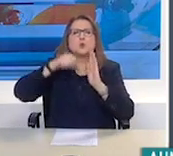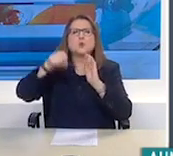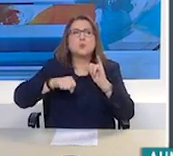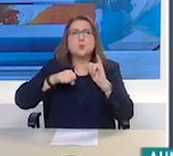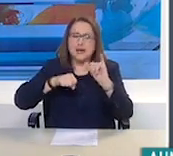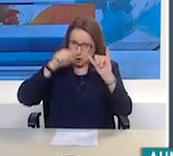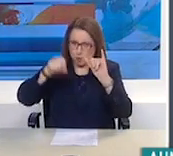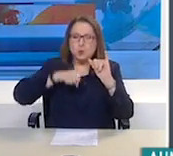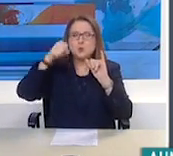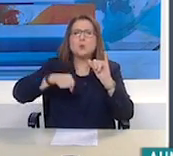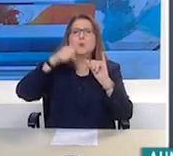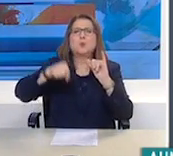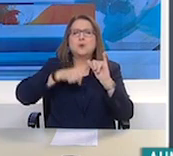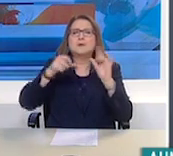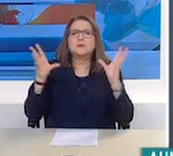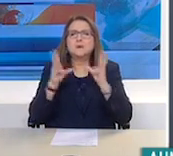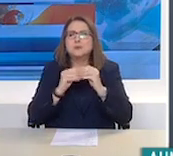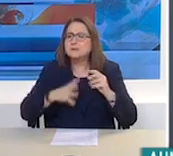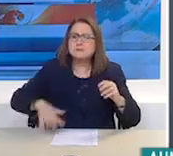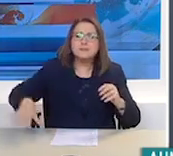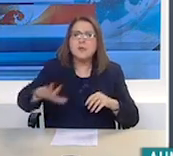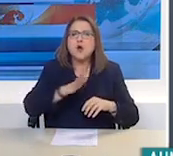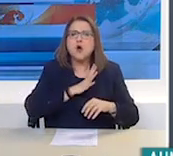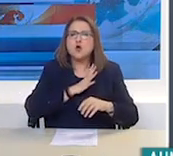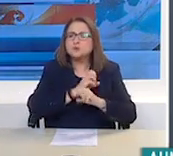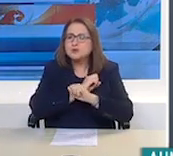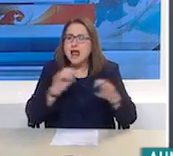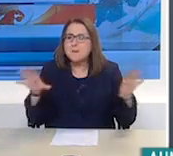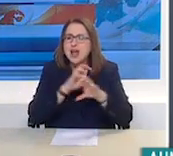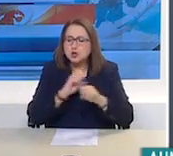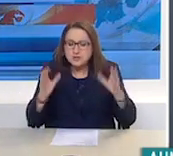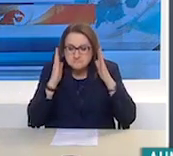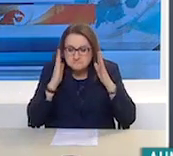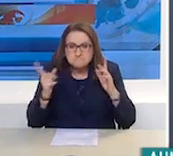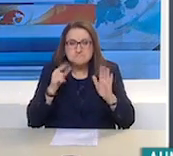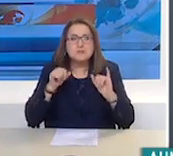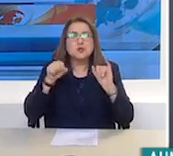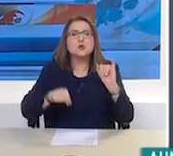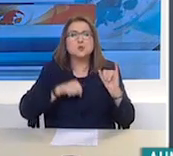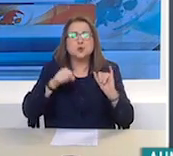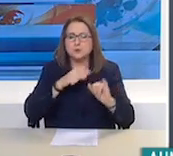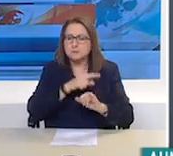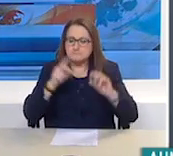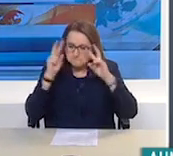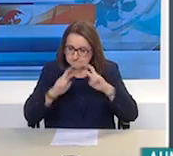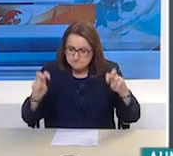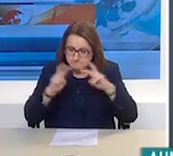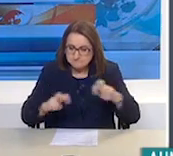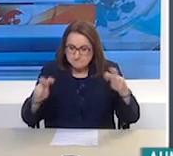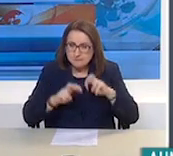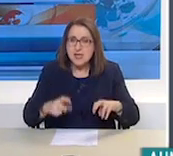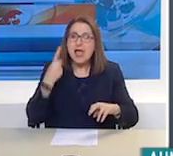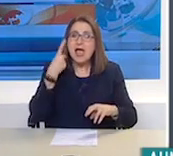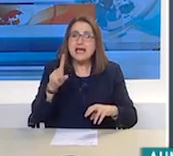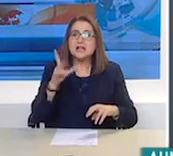του κοινού. Αφού οι επιστήμονες επέλεξαν με επιστημονικά και γλωσσικά κριτήρια περίπου 70 διαφορετικά βίντεο από τα